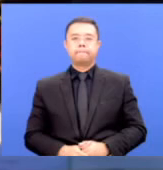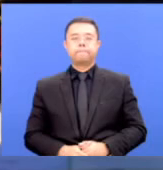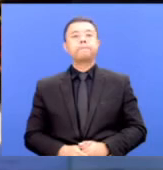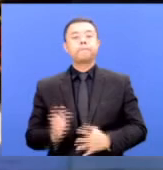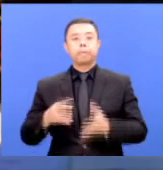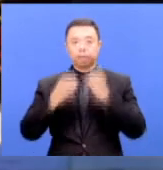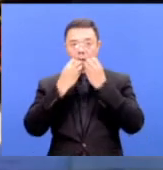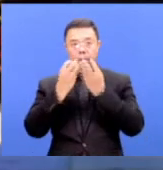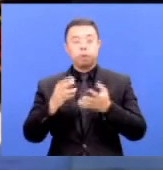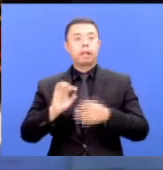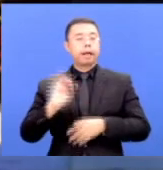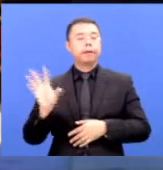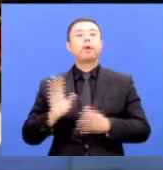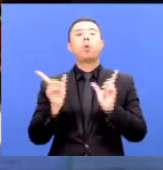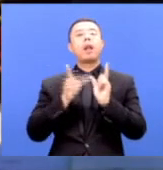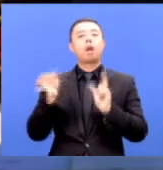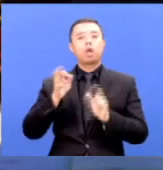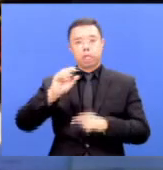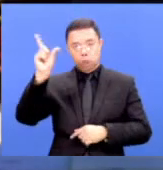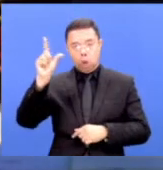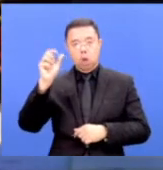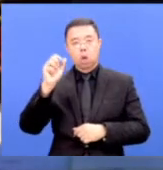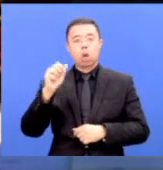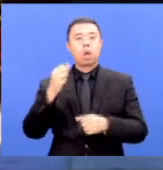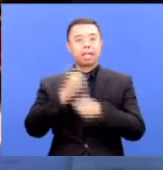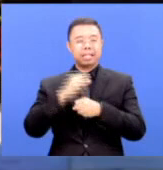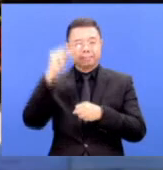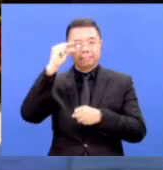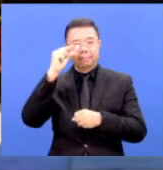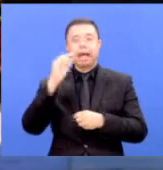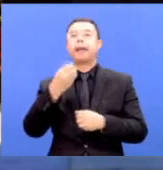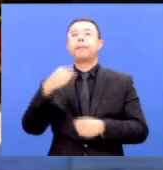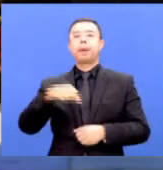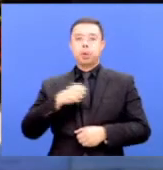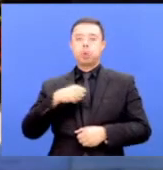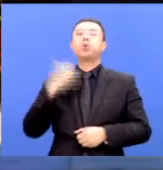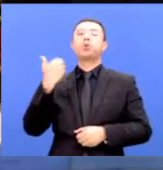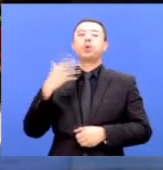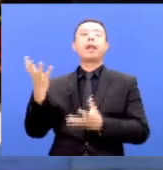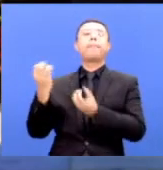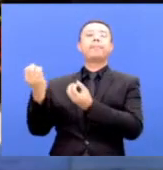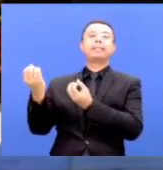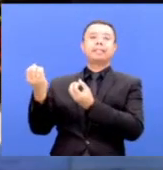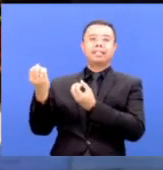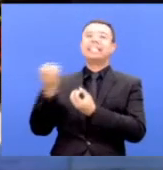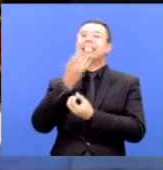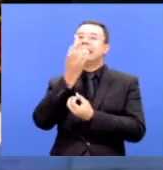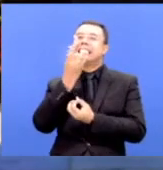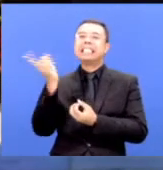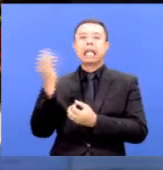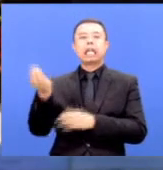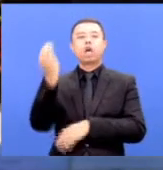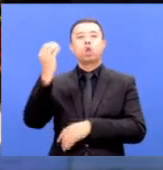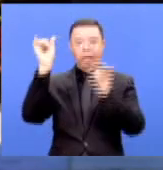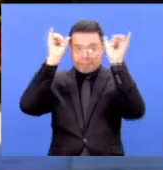Kita lanjutkan kabar pagi, Misa. Wali Kota Solo Gibran Rakabuming Raka akhirnya mengakui telah mendapatkan izin dari Ketua DPP